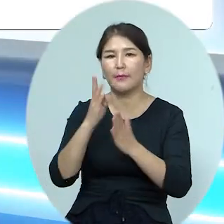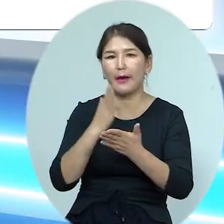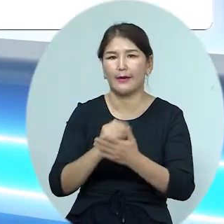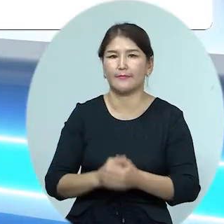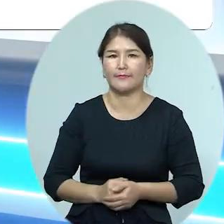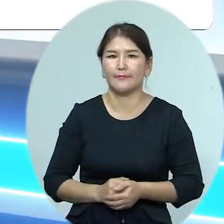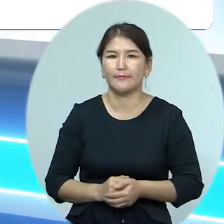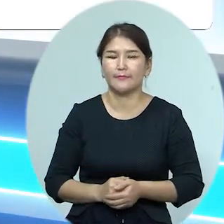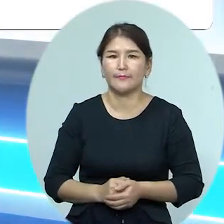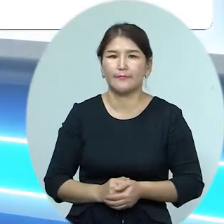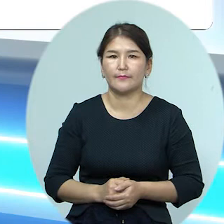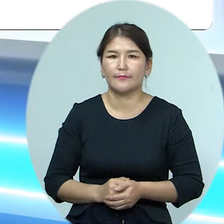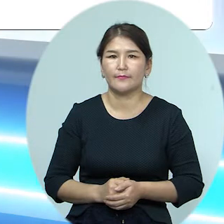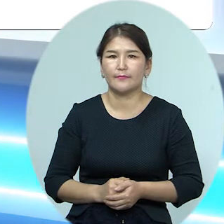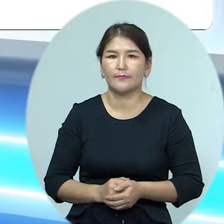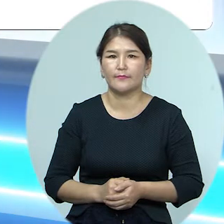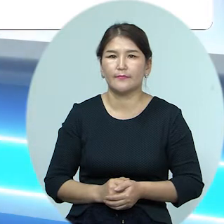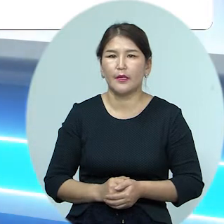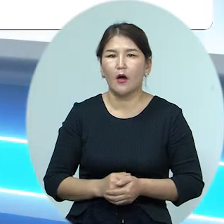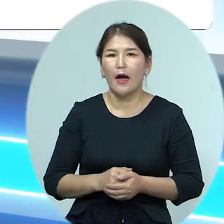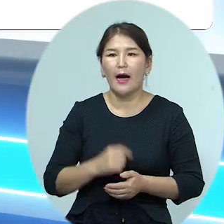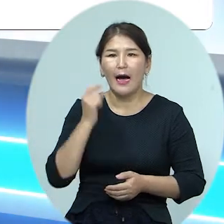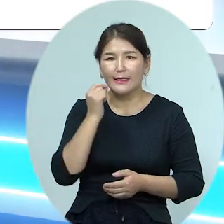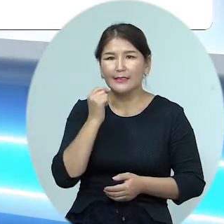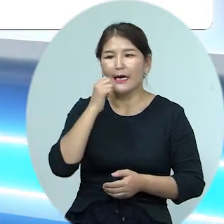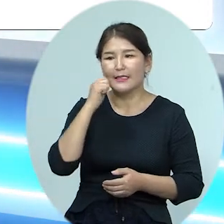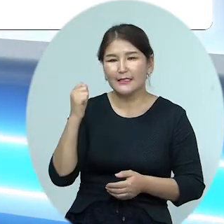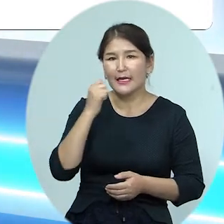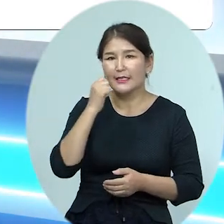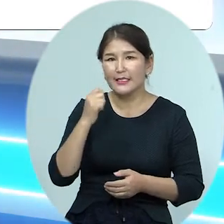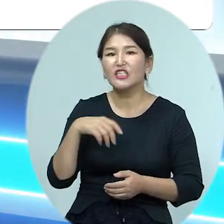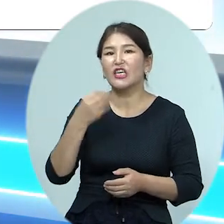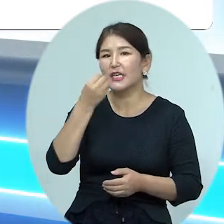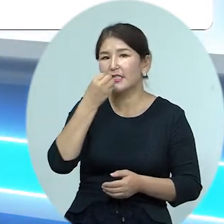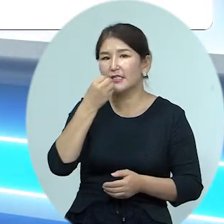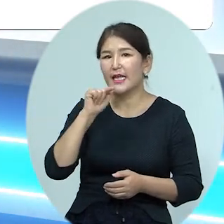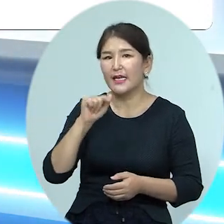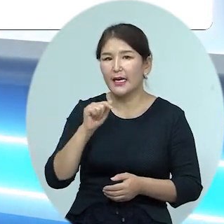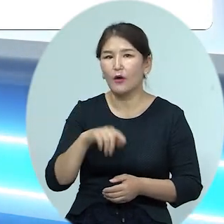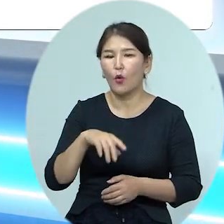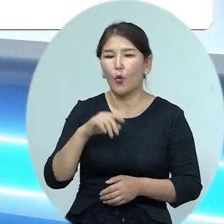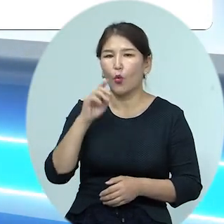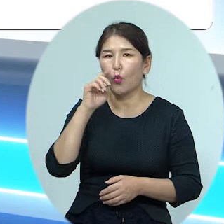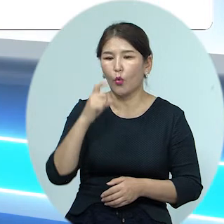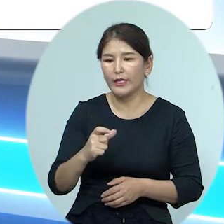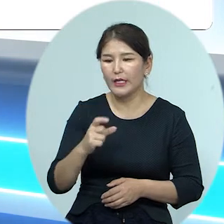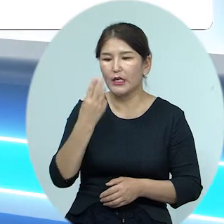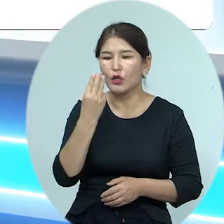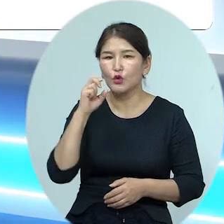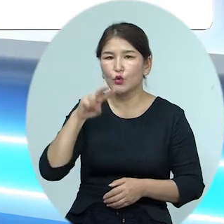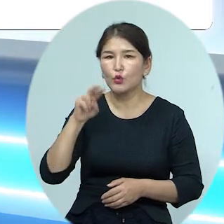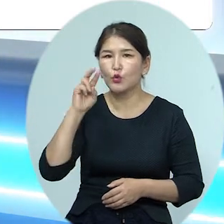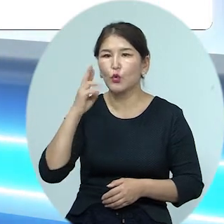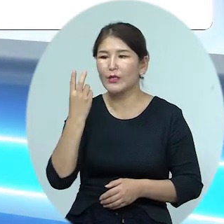байдаг. За мөн хэдий чинээ сайн зажлаж зулгаан төдий чинээ хүний шүлсний ялгаралт